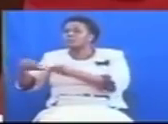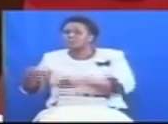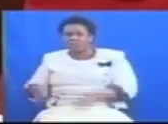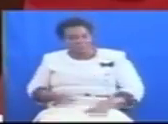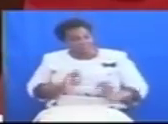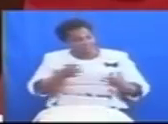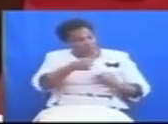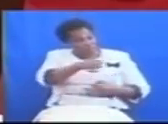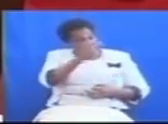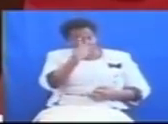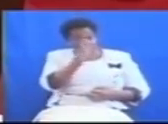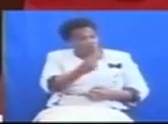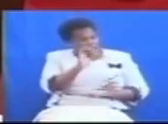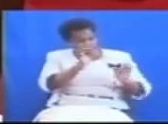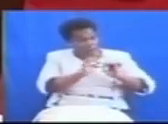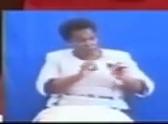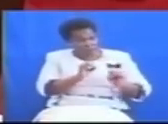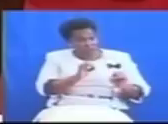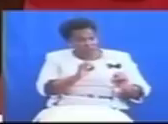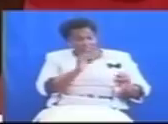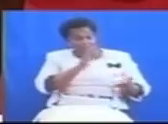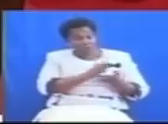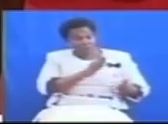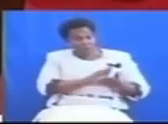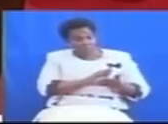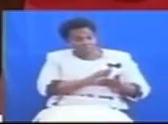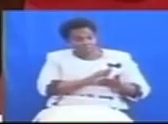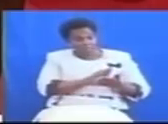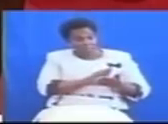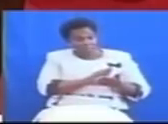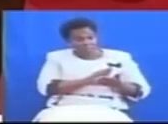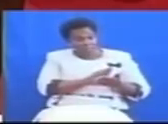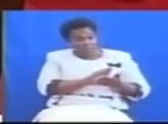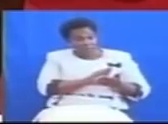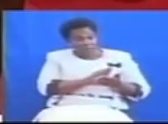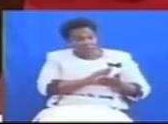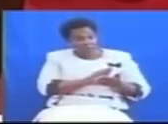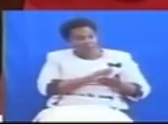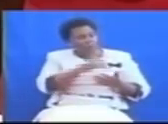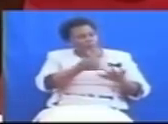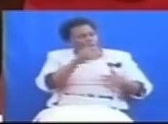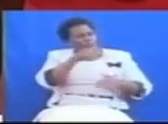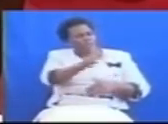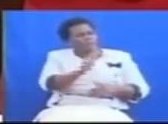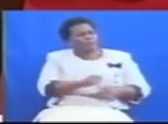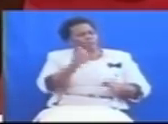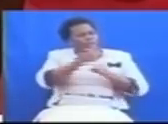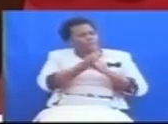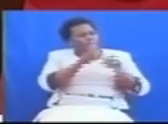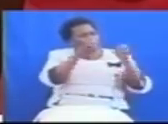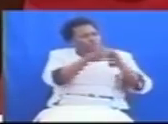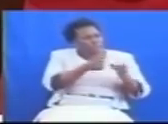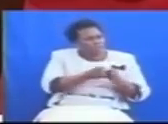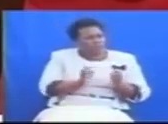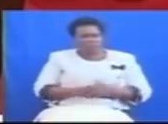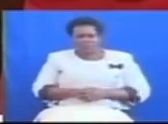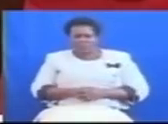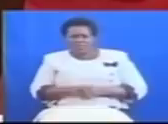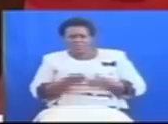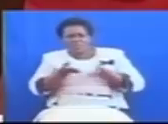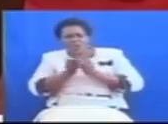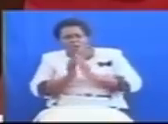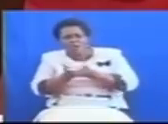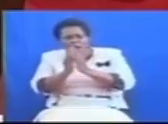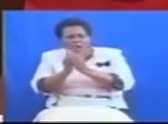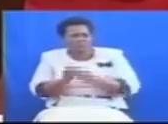haioni kuendelea na makongamano na vikao vya wadau ni kupoteza muda na gharama, na serikali